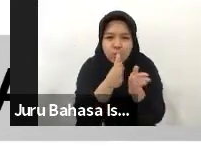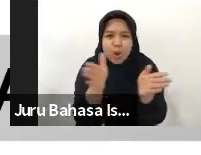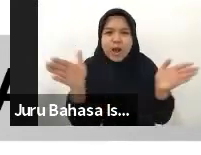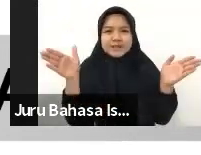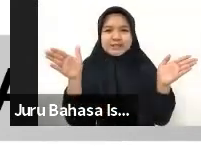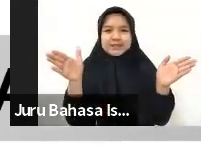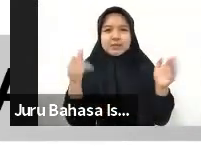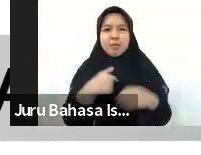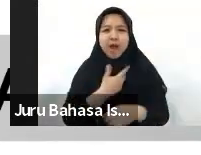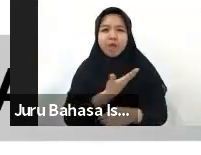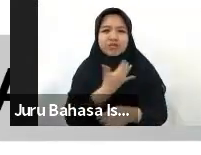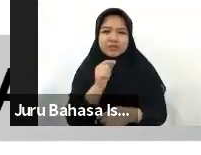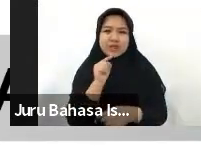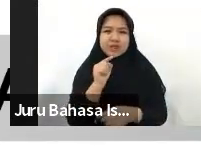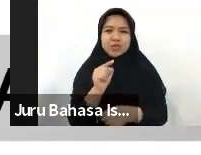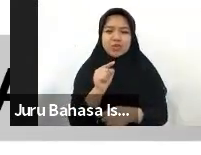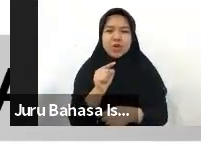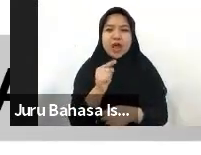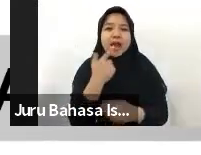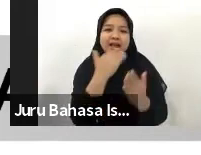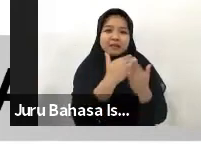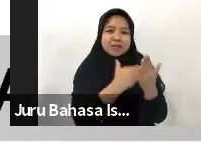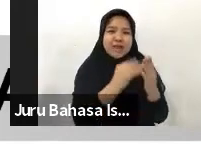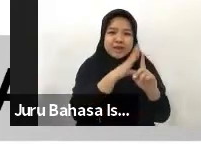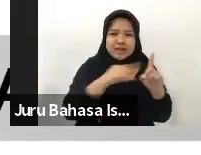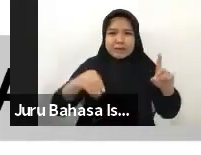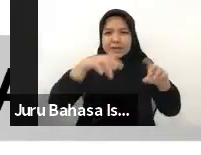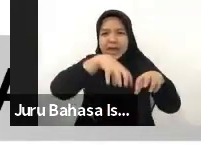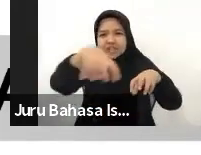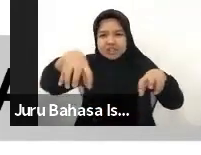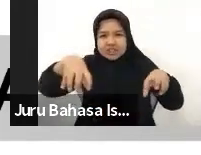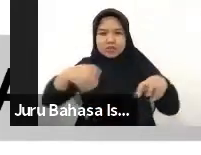saja kebijakan replikasi ini menjadi sangat penting, dan